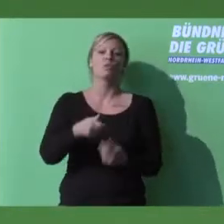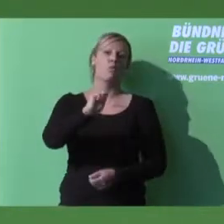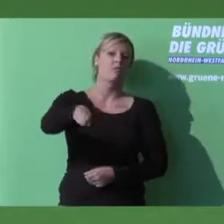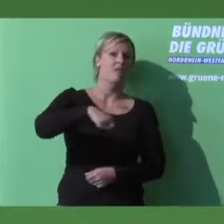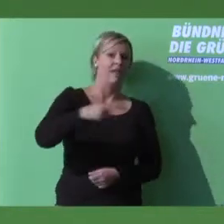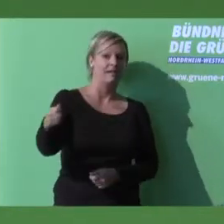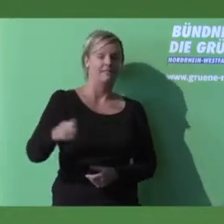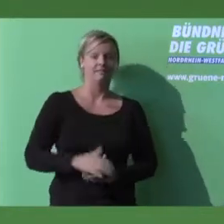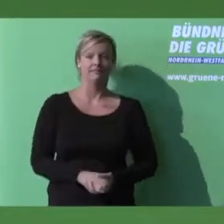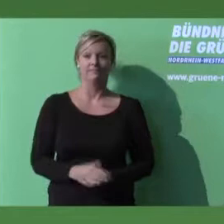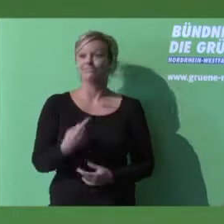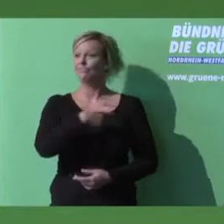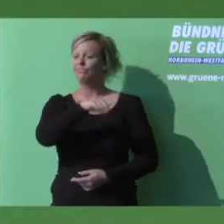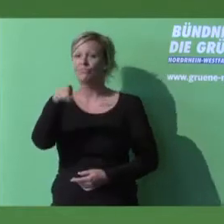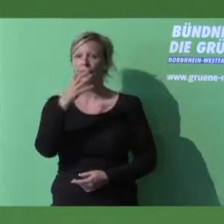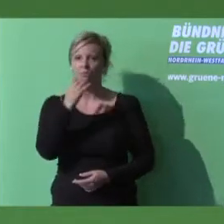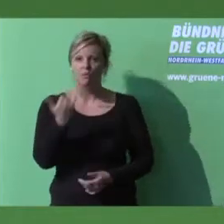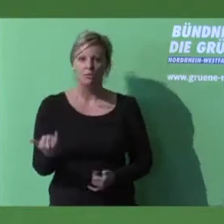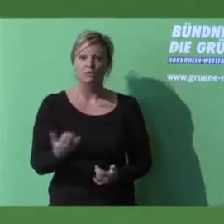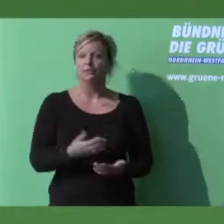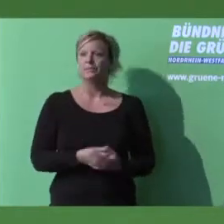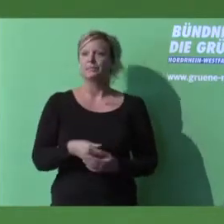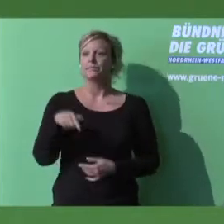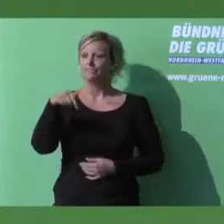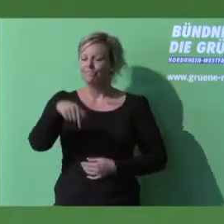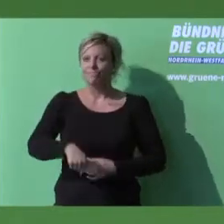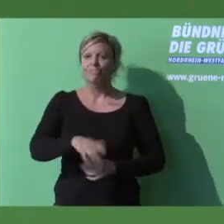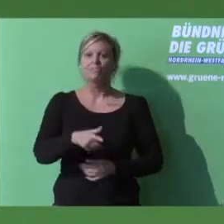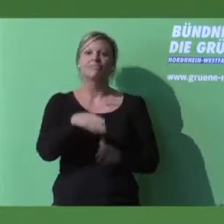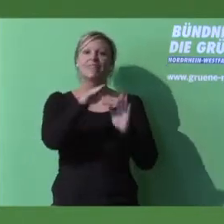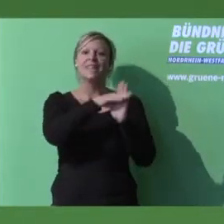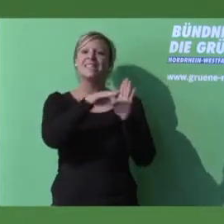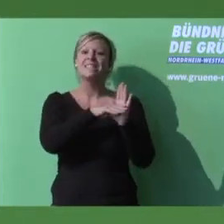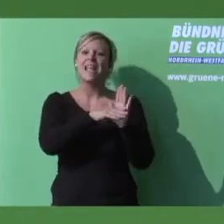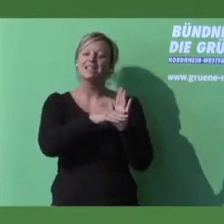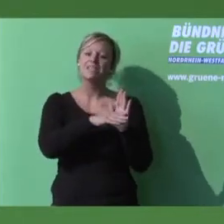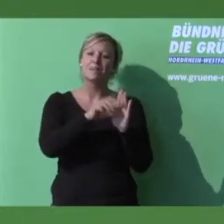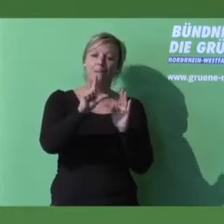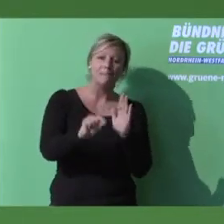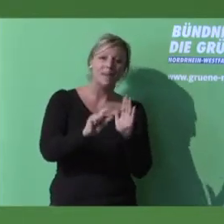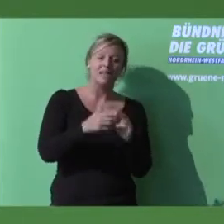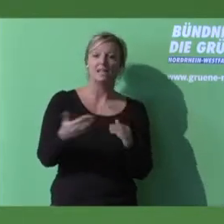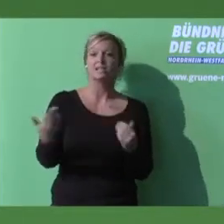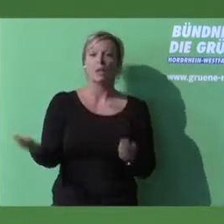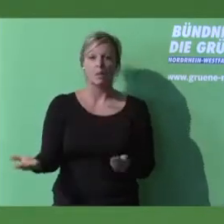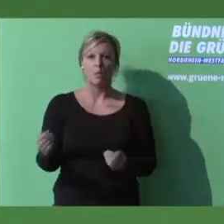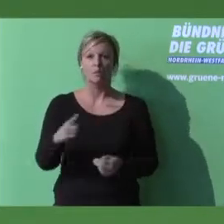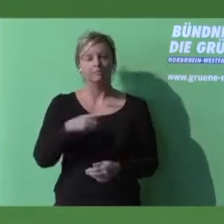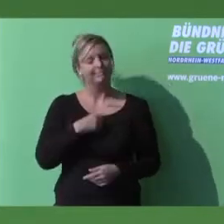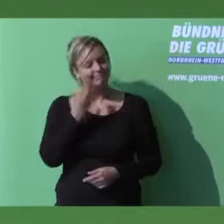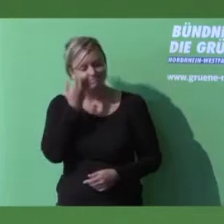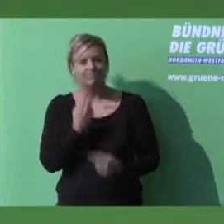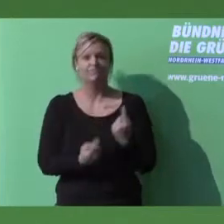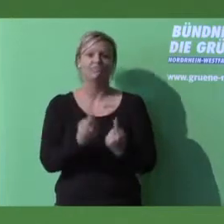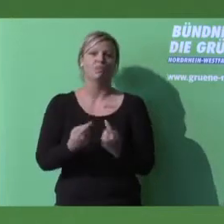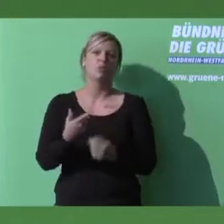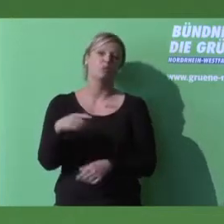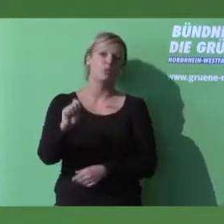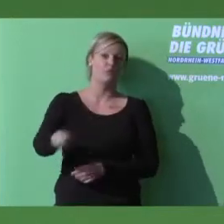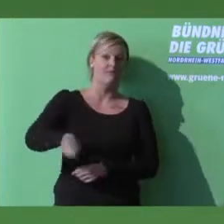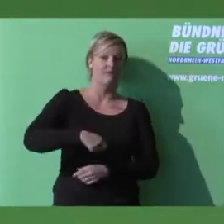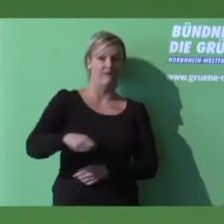will, dass endlich es einen gesetzlichen Mindestlohn gibt, der muss Grün wählen. Wer Schluss machen will mit